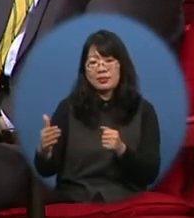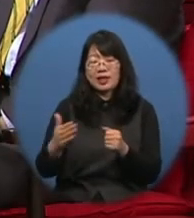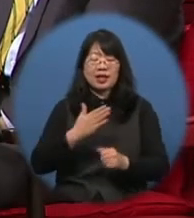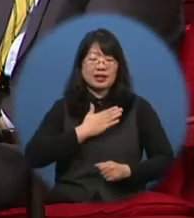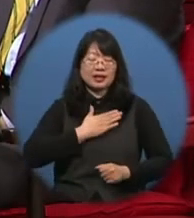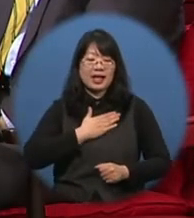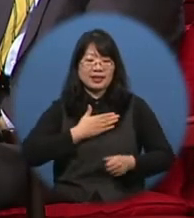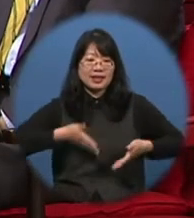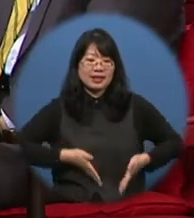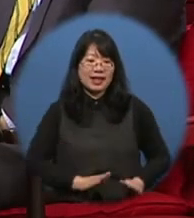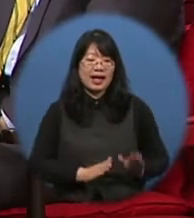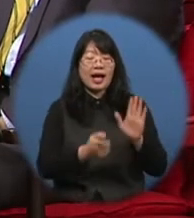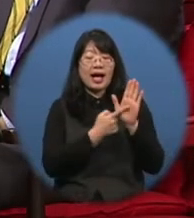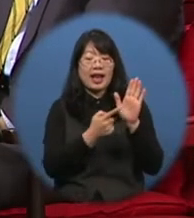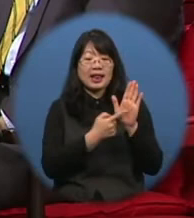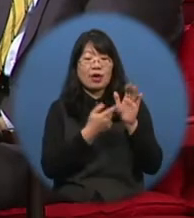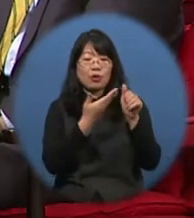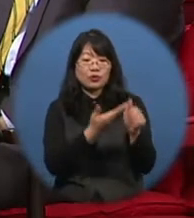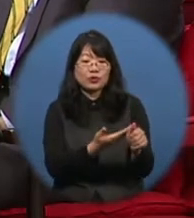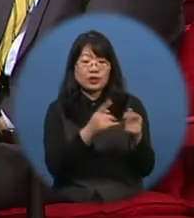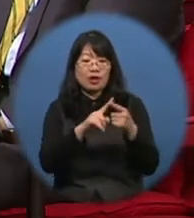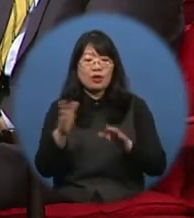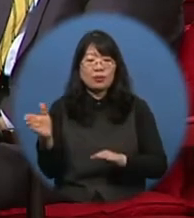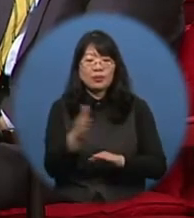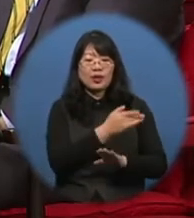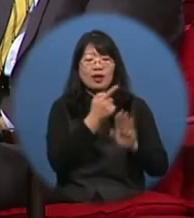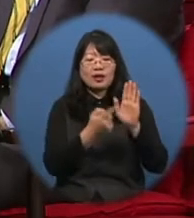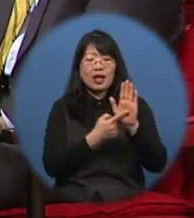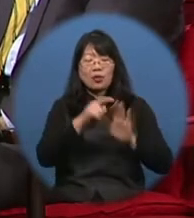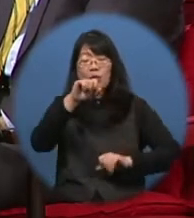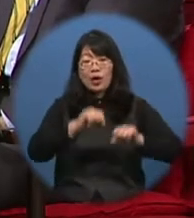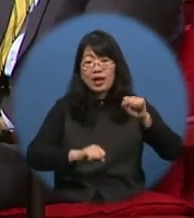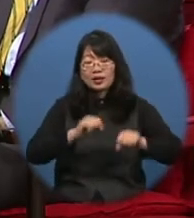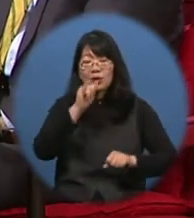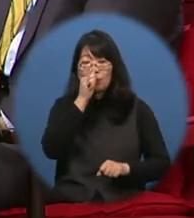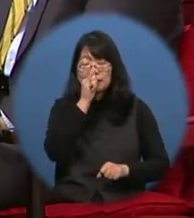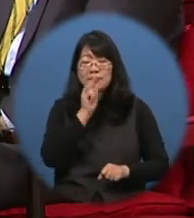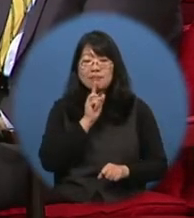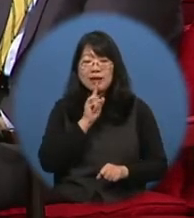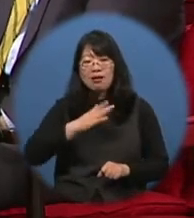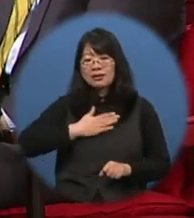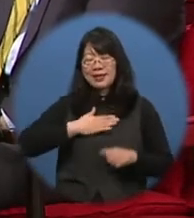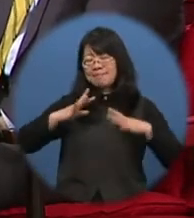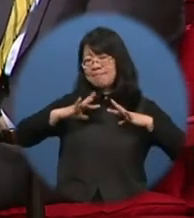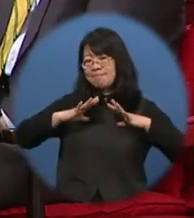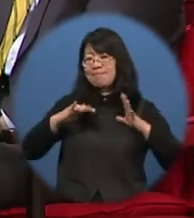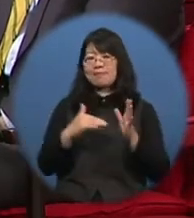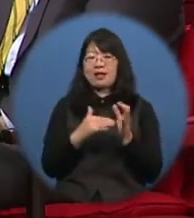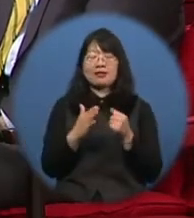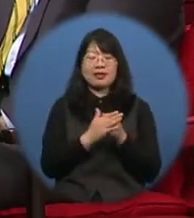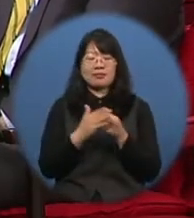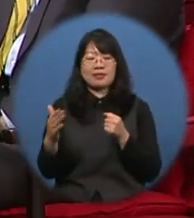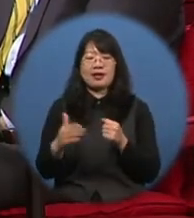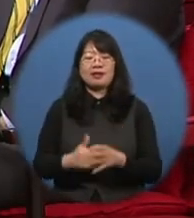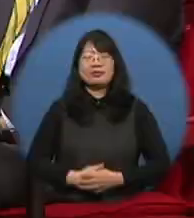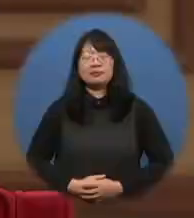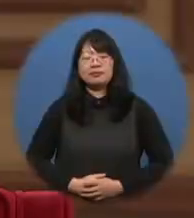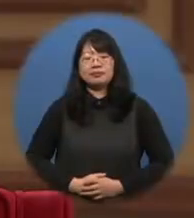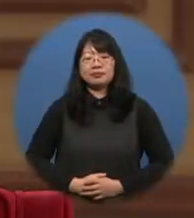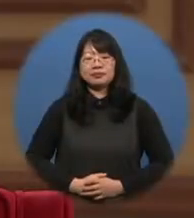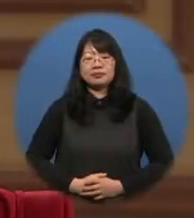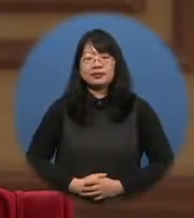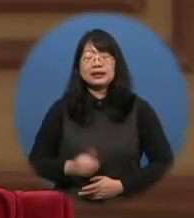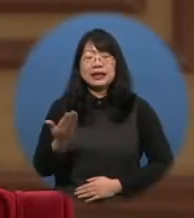자기의 탄생을 알리는 그것부터 저 이제 광고 행위로 보죠. 그것도 일종의 자기 PR이다. 예예. 예. 예, 그렇게 예. 볼 수 있겠고요.